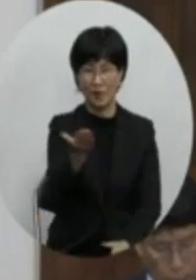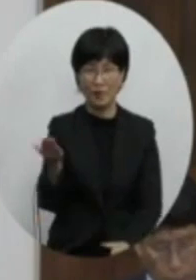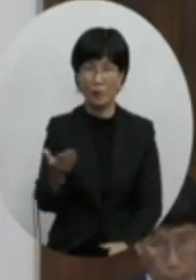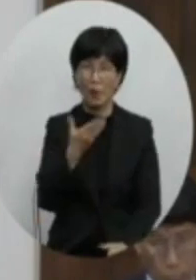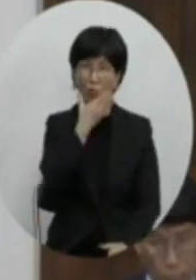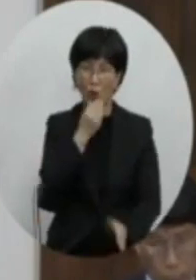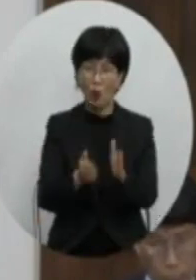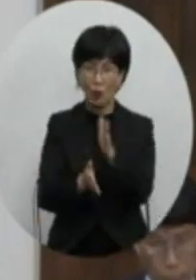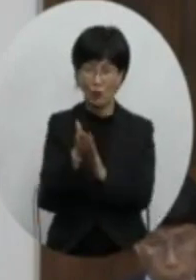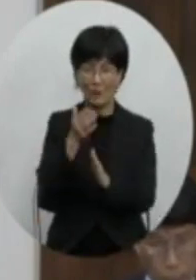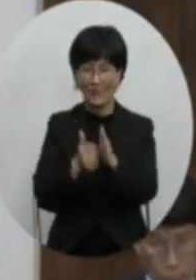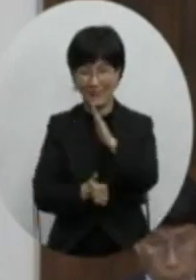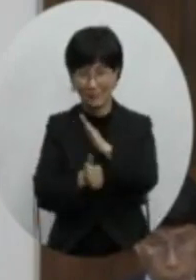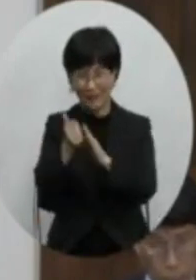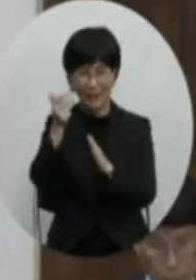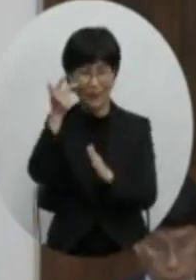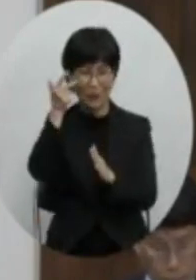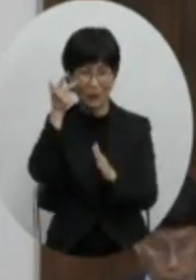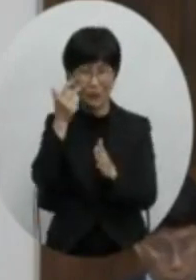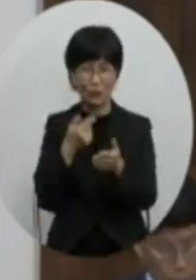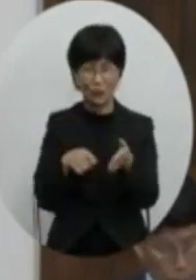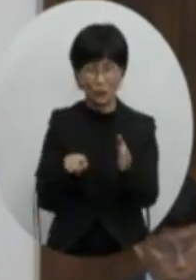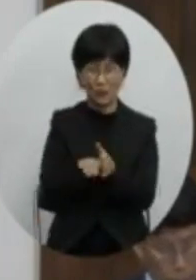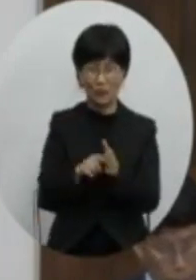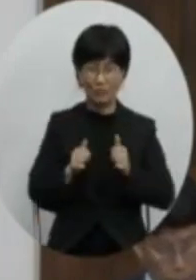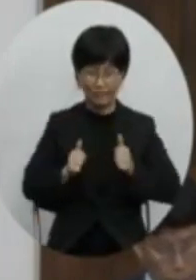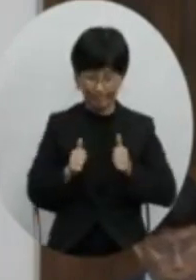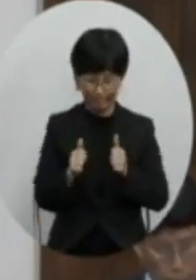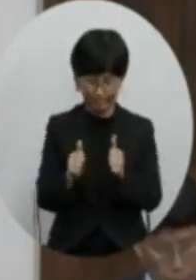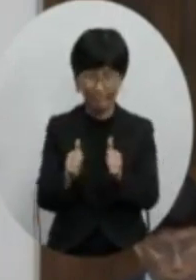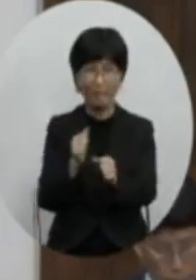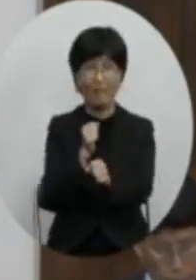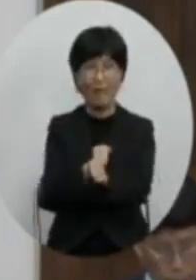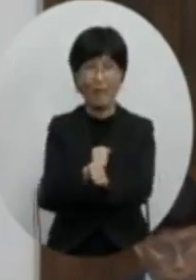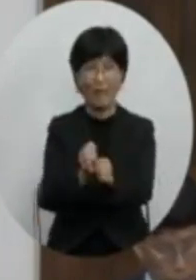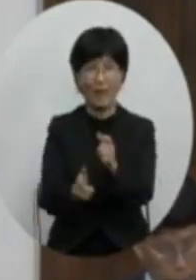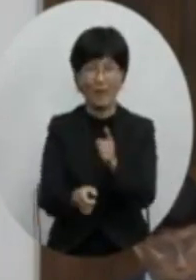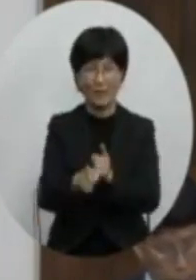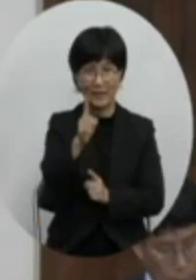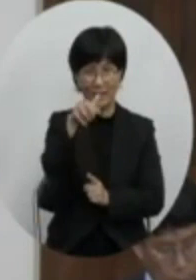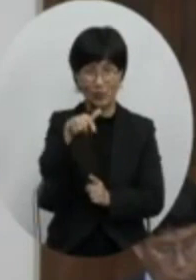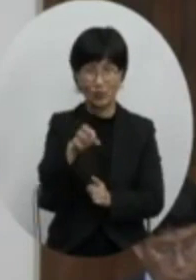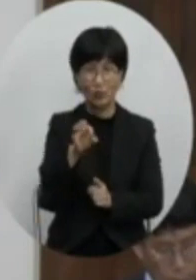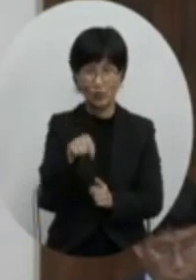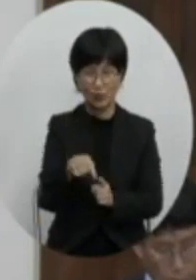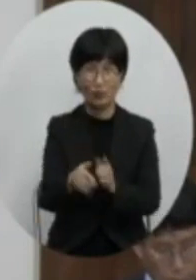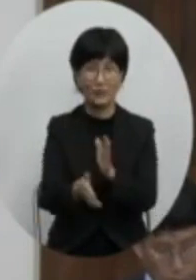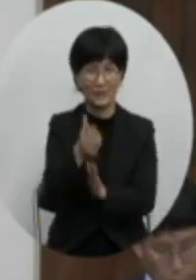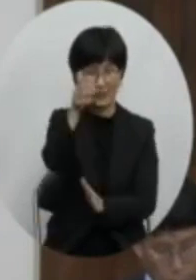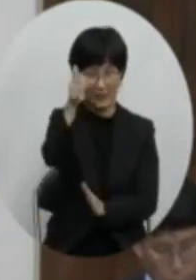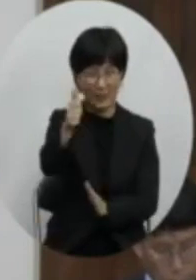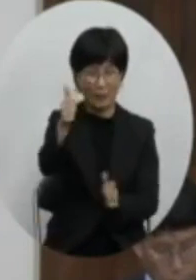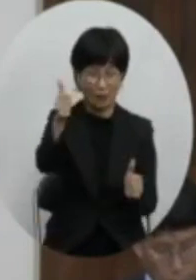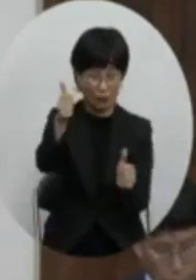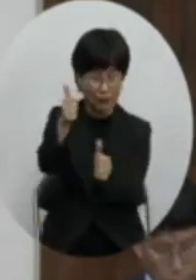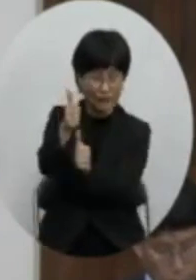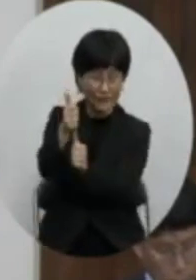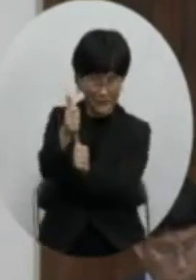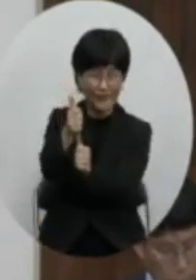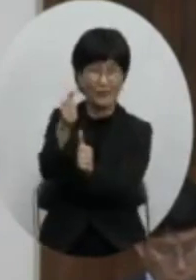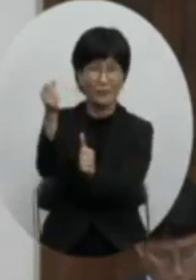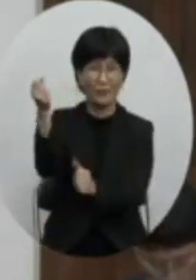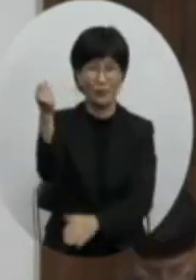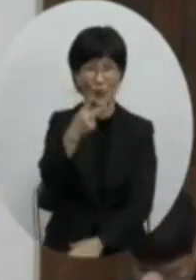행복도시 희망 여주를 위해 최선을 다하고 계시는 이층호 시장님과 조종아 부시장님을